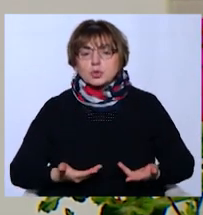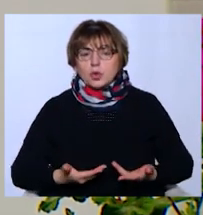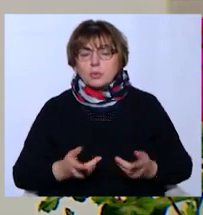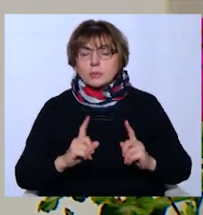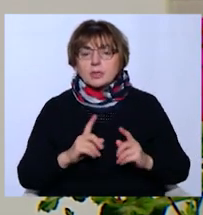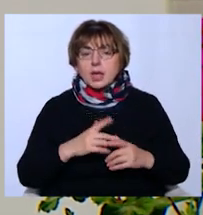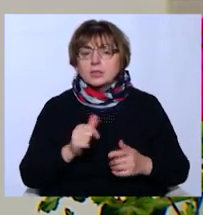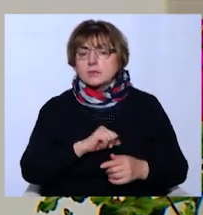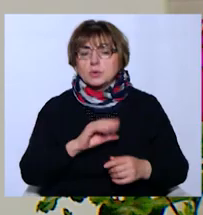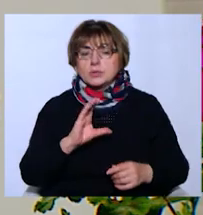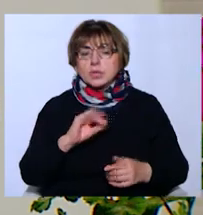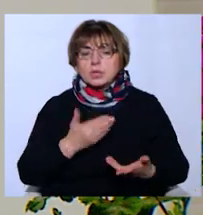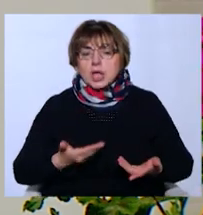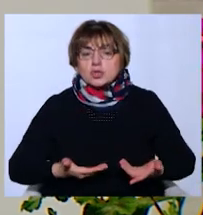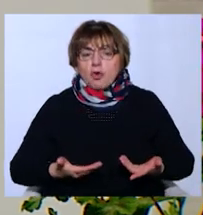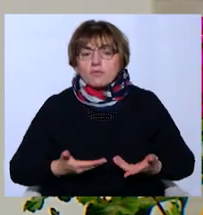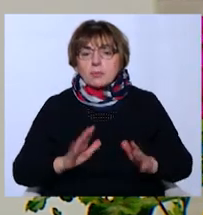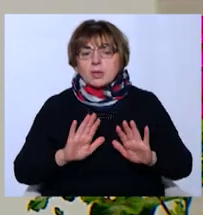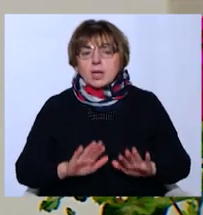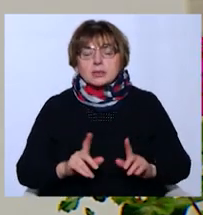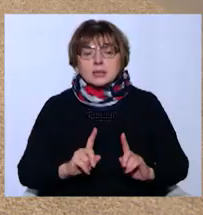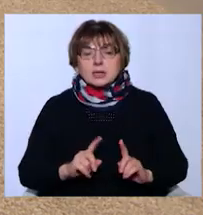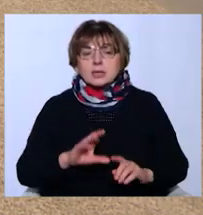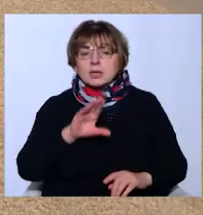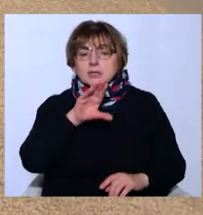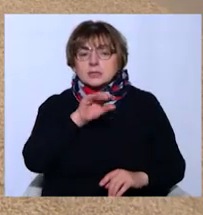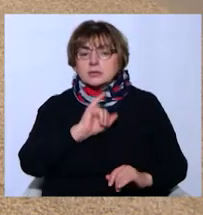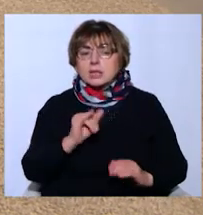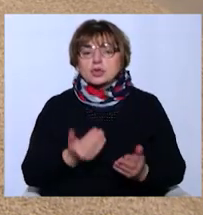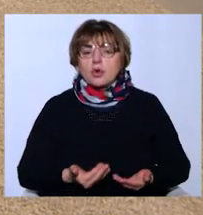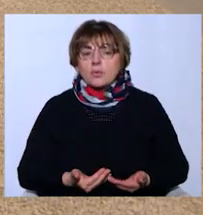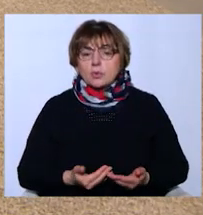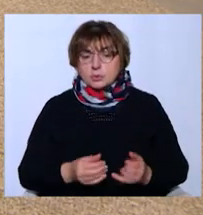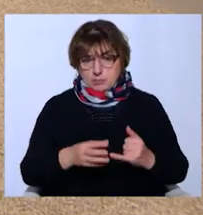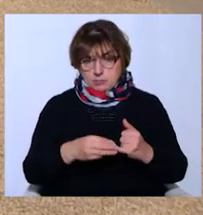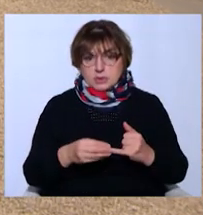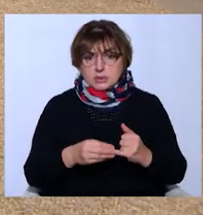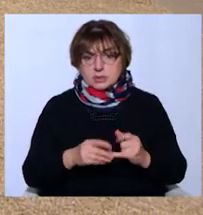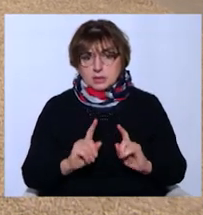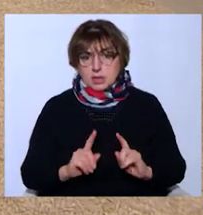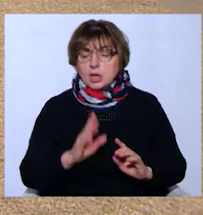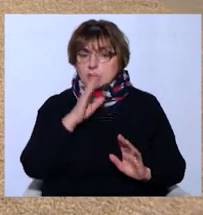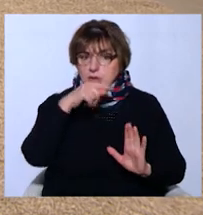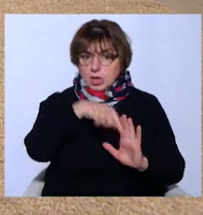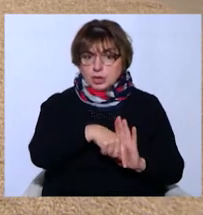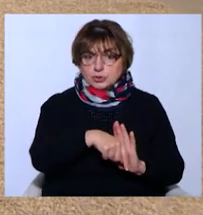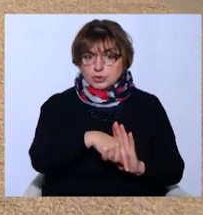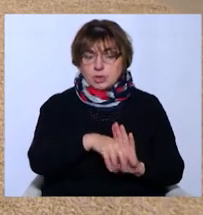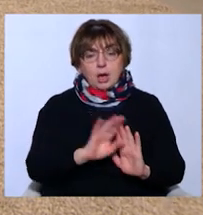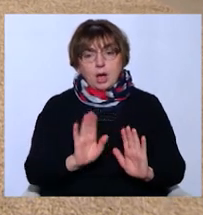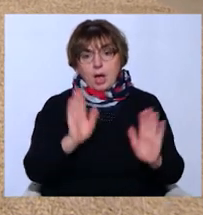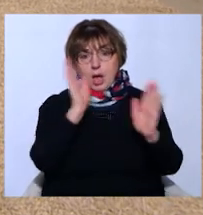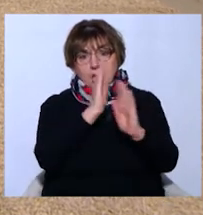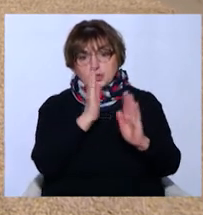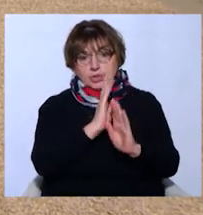რა არის საარსებო გარემო? აი მაგალითად ძაღლი სად ბინადრობს? ხმელეთს ეხომ და არა წყალში ან